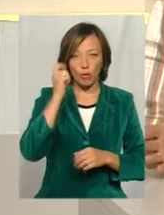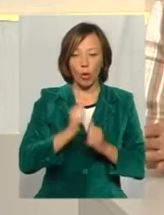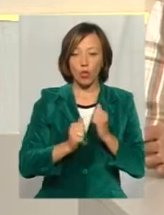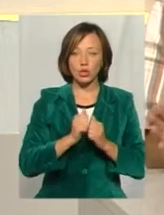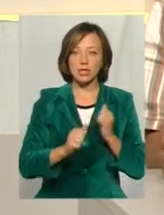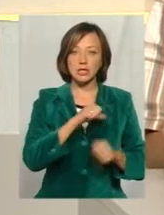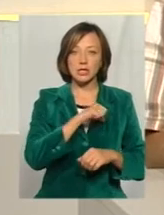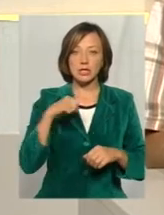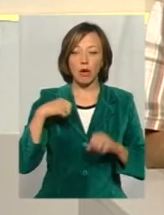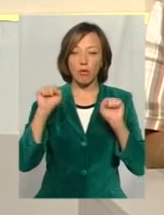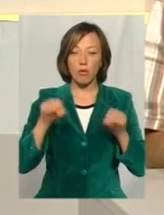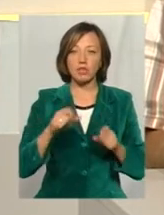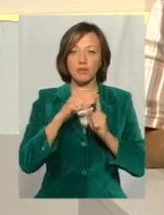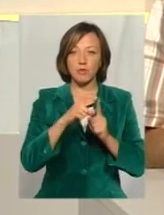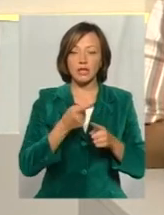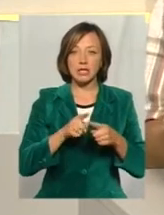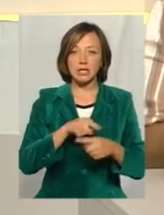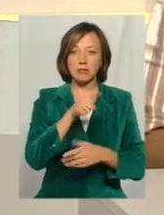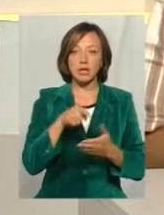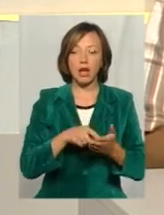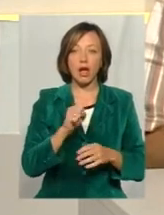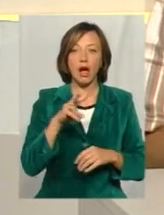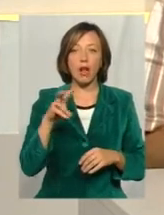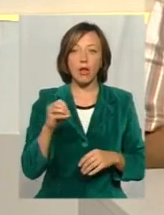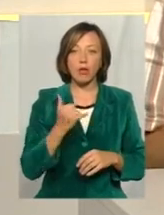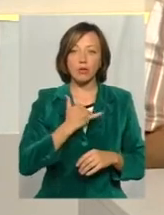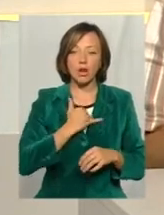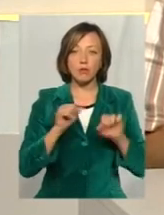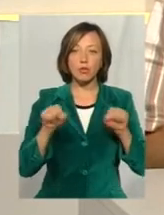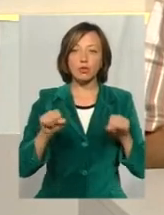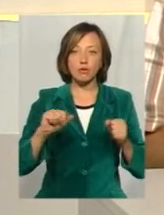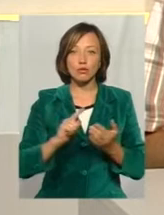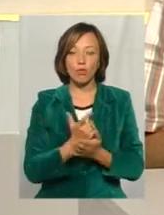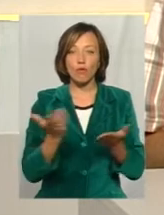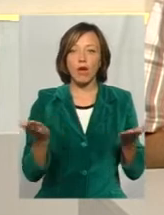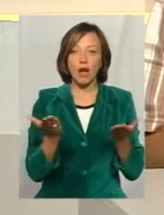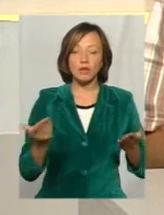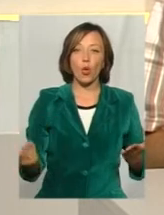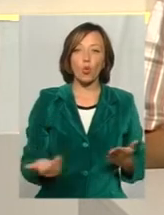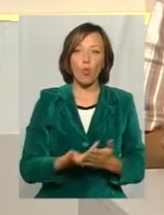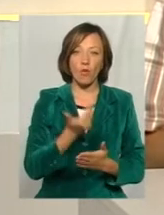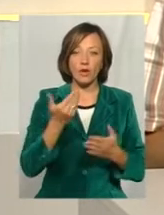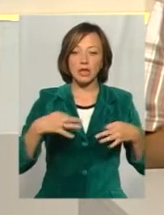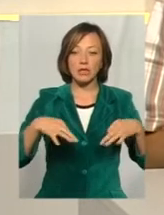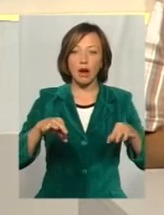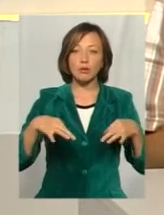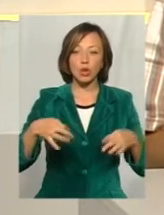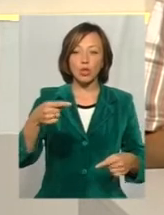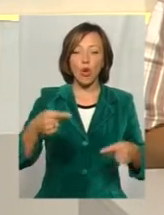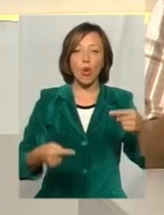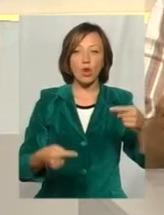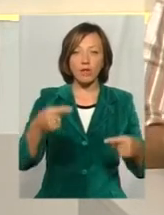сам може відповісти на це запитання. Але на черзі в нас, можливо, знову якісь нові транспортні гойдалки, тому